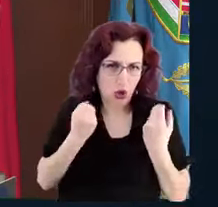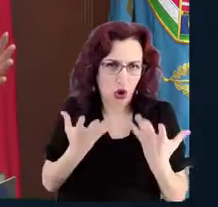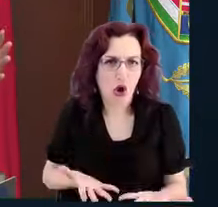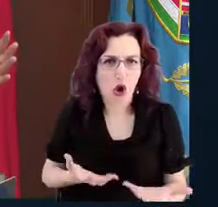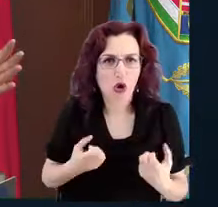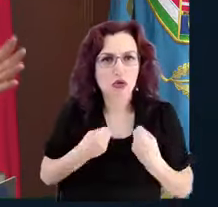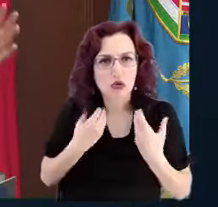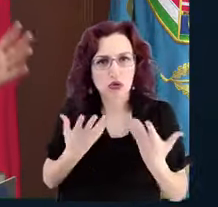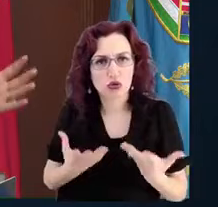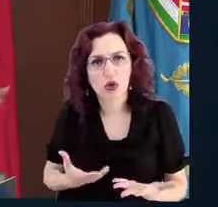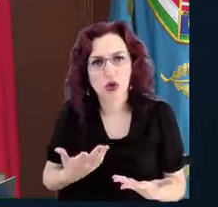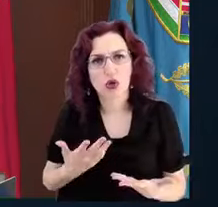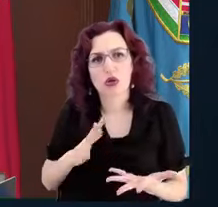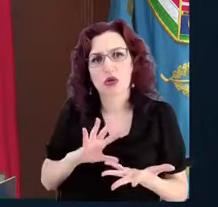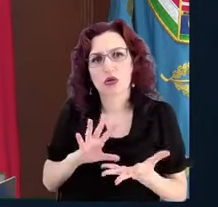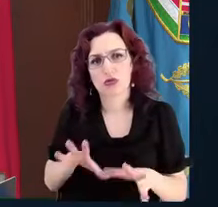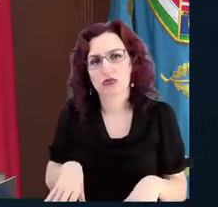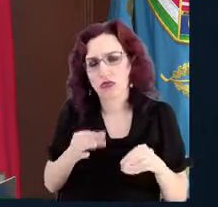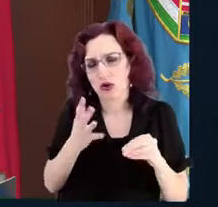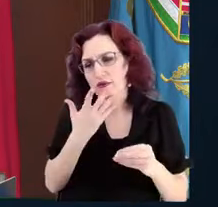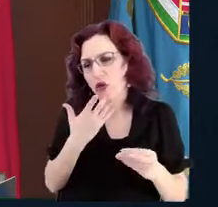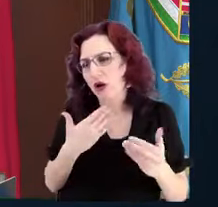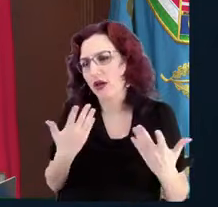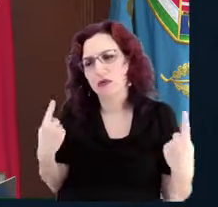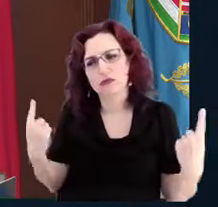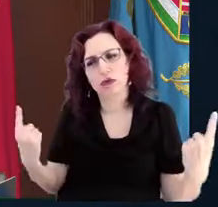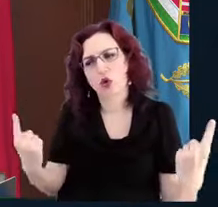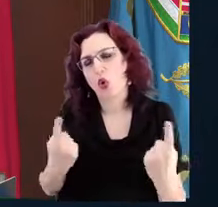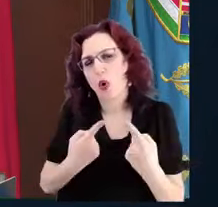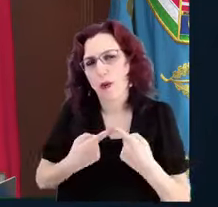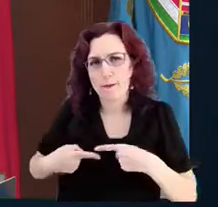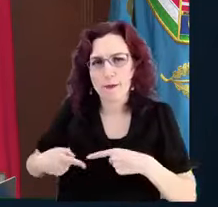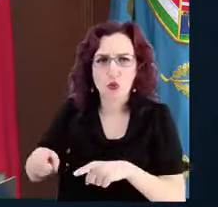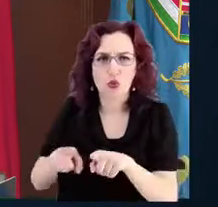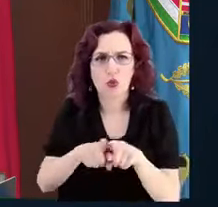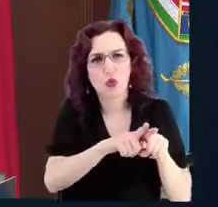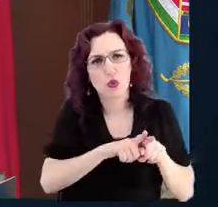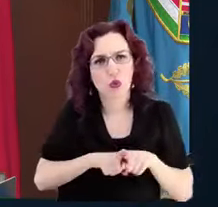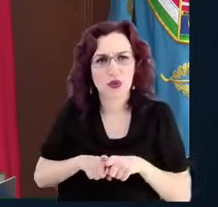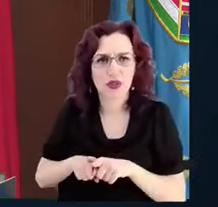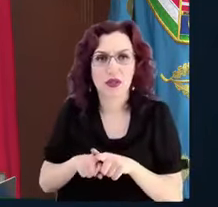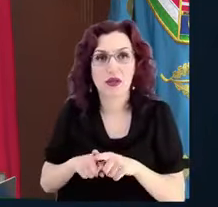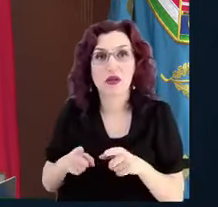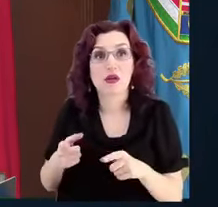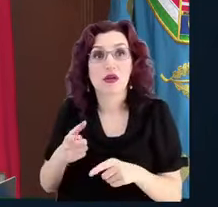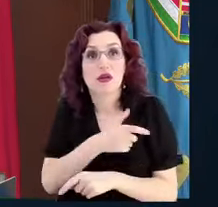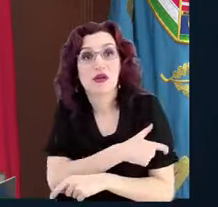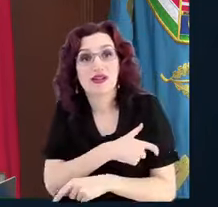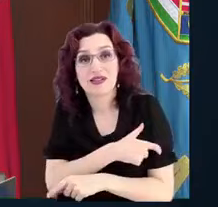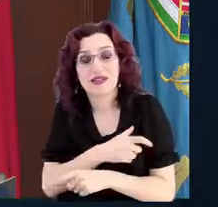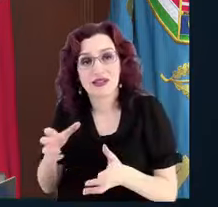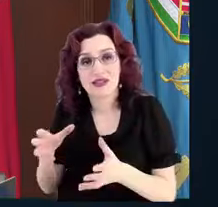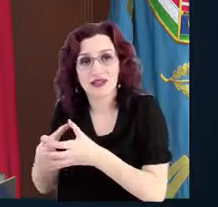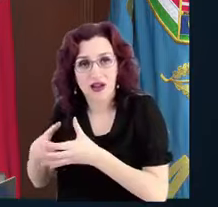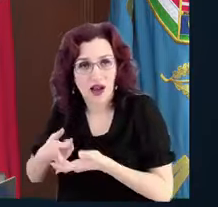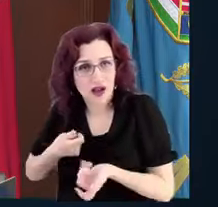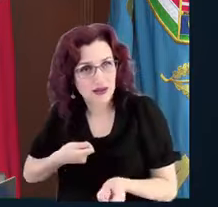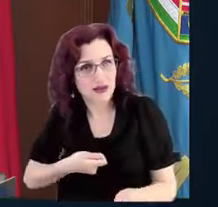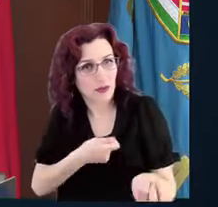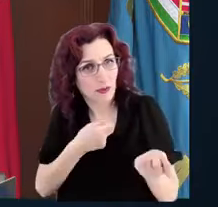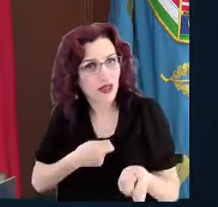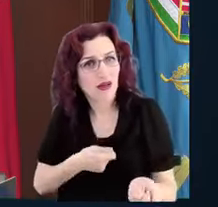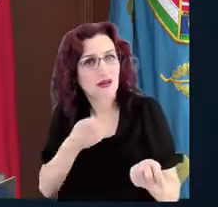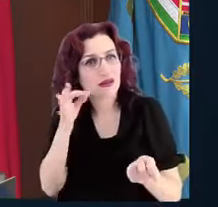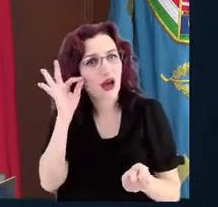una casa comune per tutti in questo momento con la spinta delle organizzazioni sindacali per cogliere una fase storica di questo